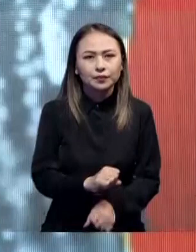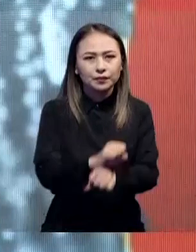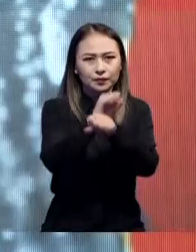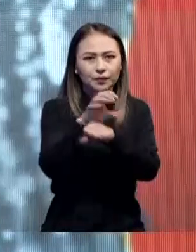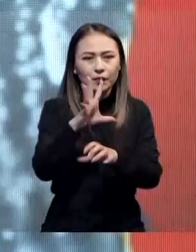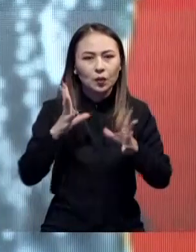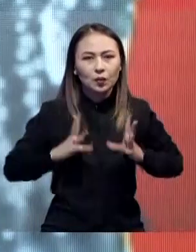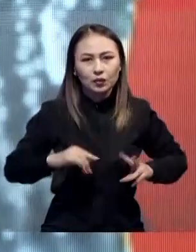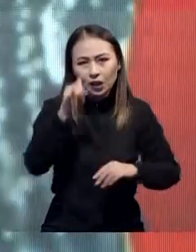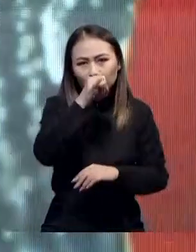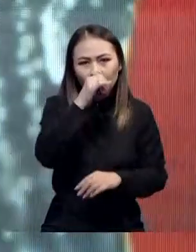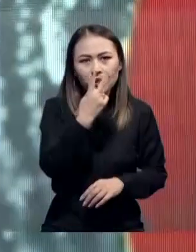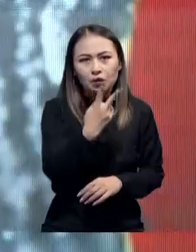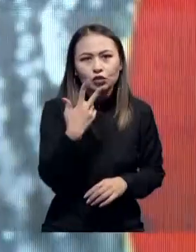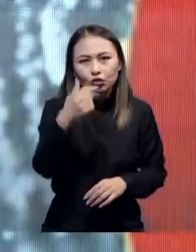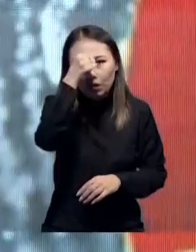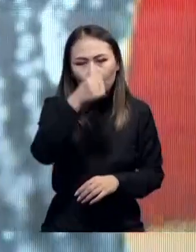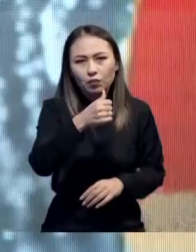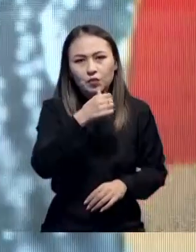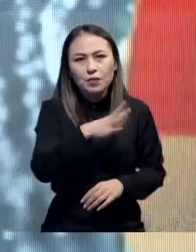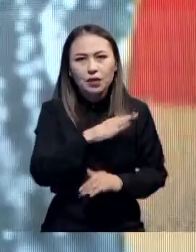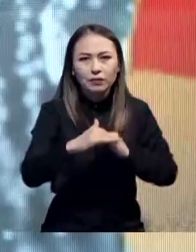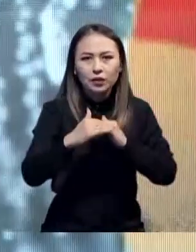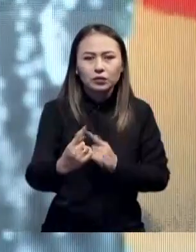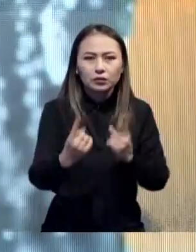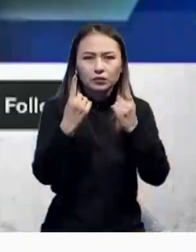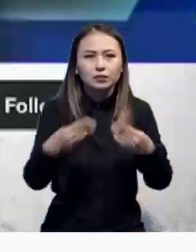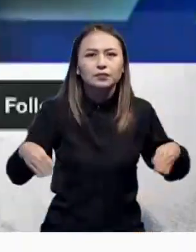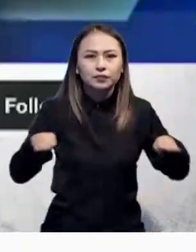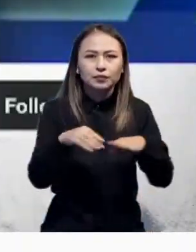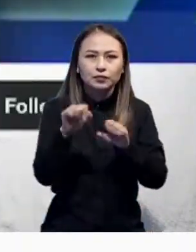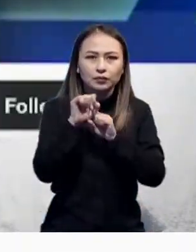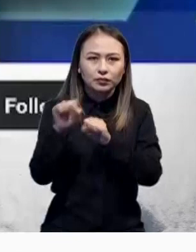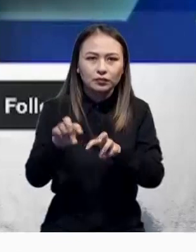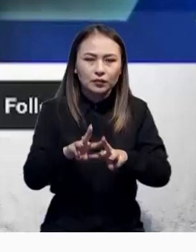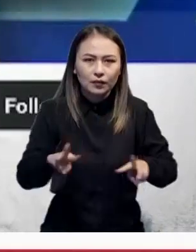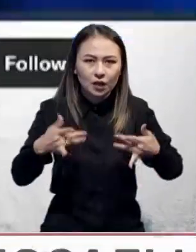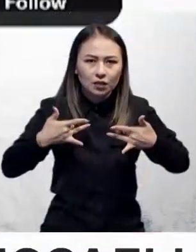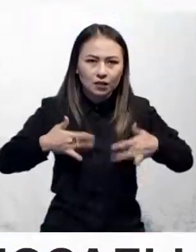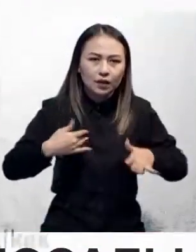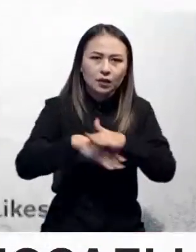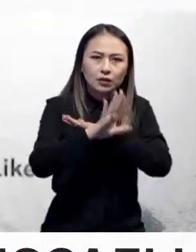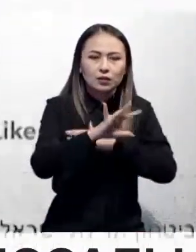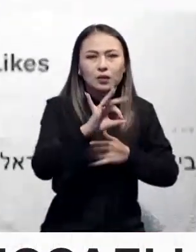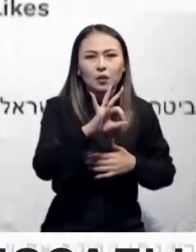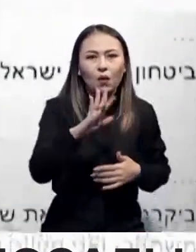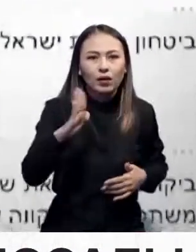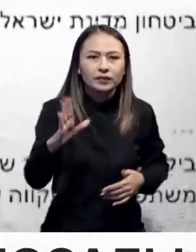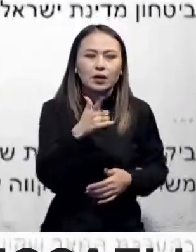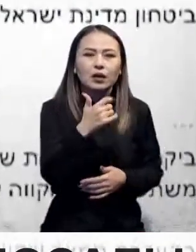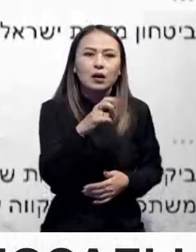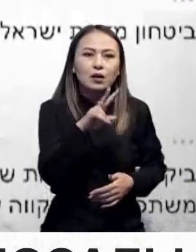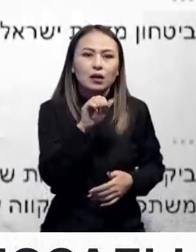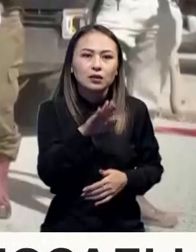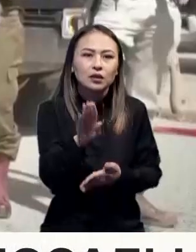Ереуілдердің басылмай тұрғанына 3 ай болып қалды, бірақ мынадай ірі толқу кеше басталды. Оған қорғаныс министрінің отставкаға кетуі себеп.